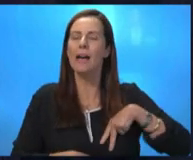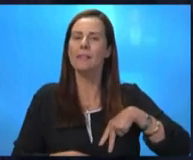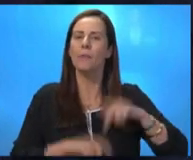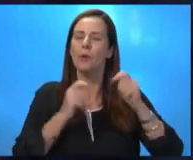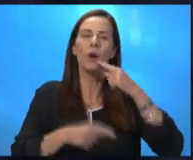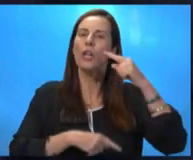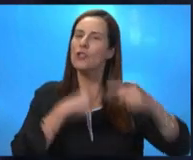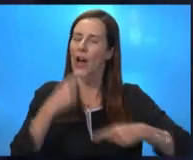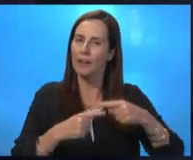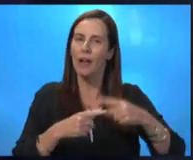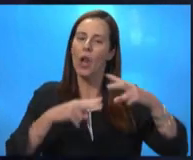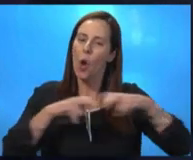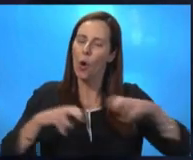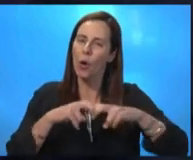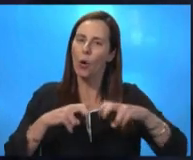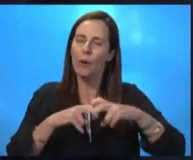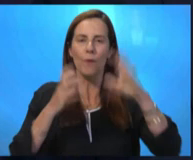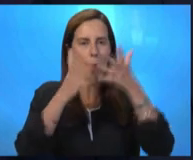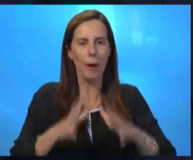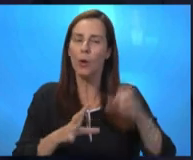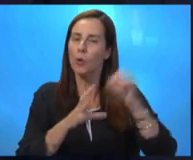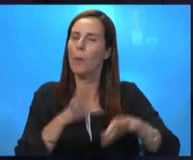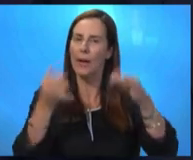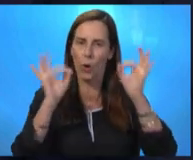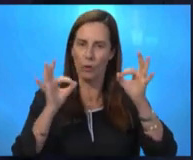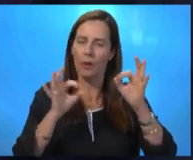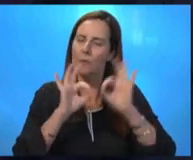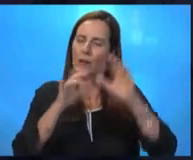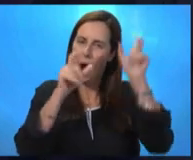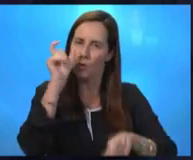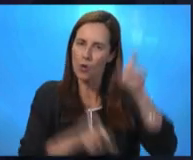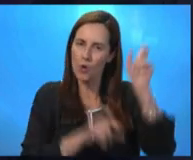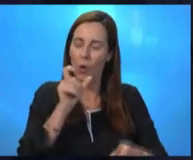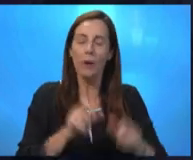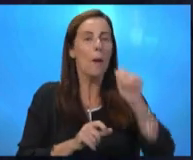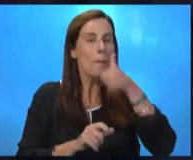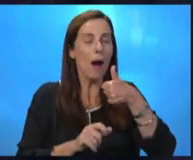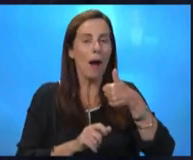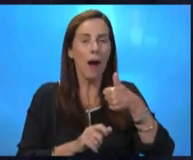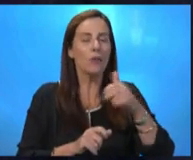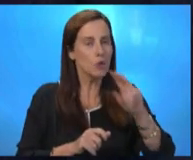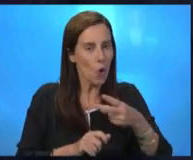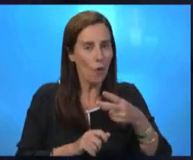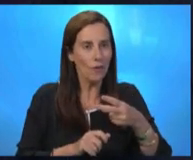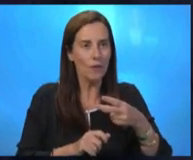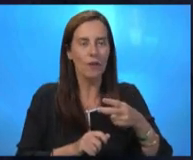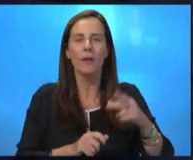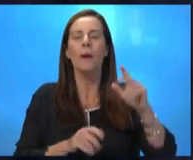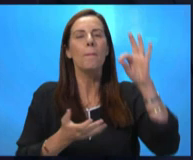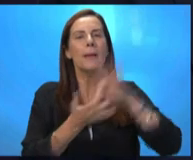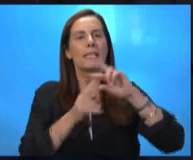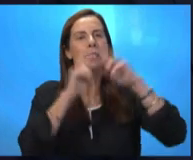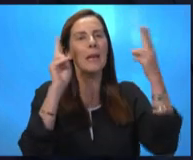שנה לחוקרים, אנשי רוח ואומנים, על תרומה ייחודית למען האנושות. מחר נזכיר לכם שוב, מציינים ברחבי העולם את היום